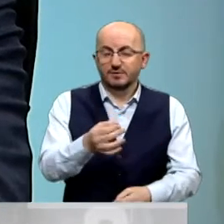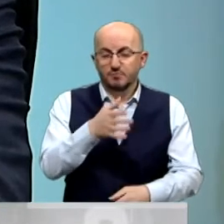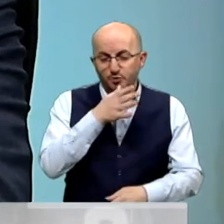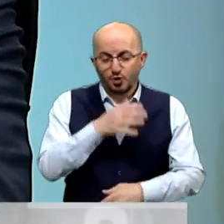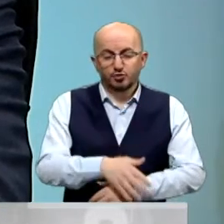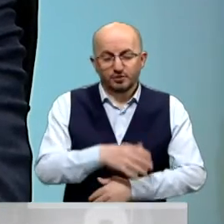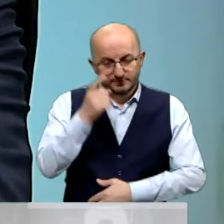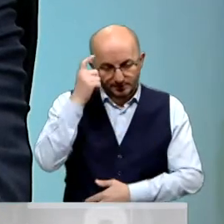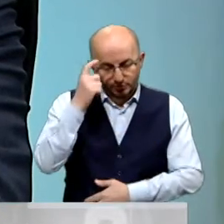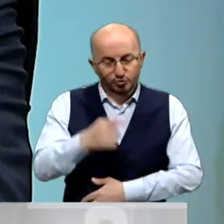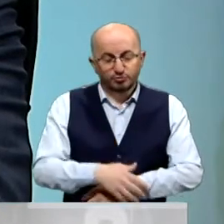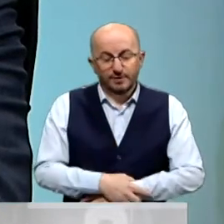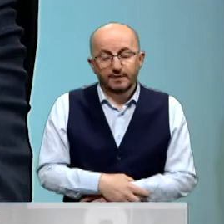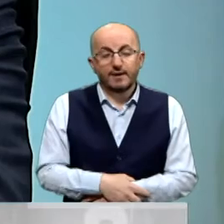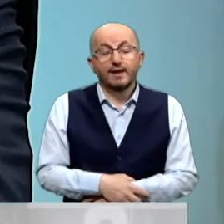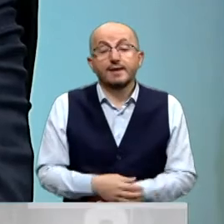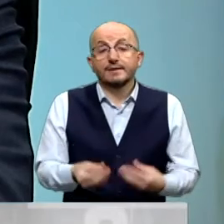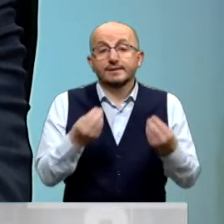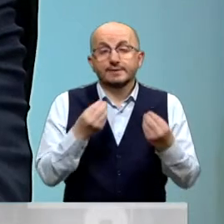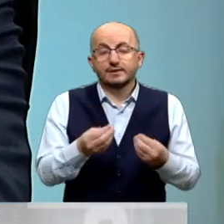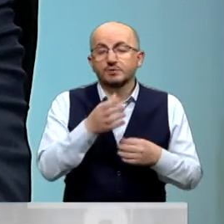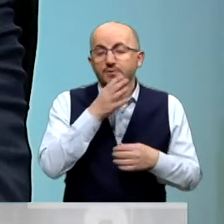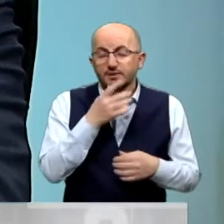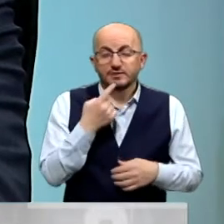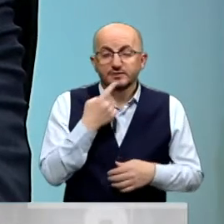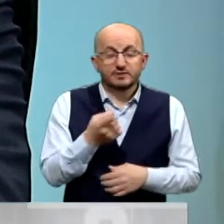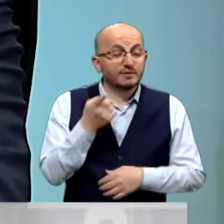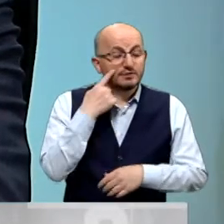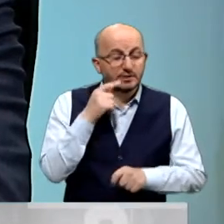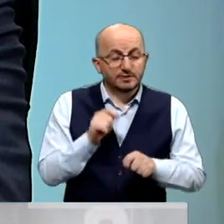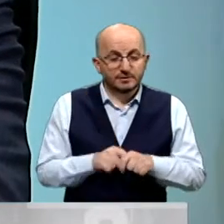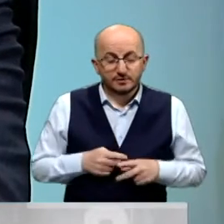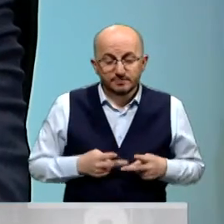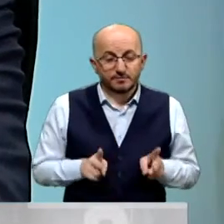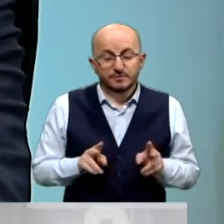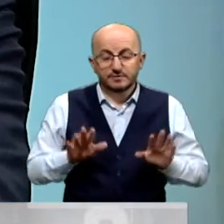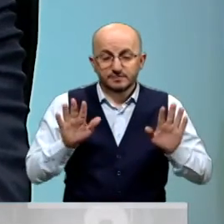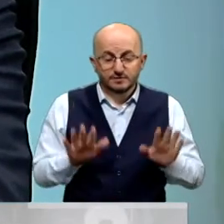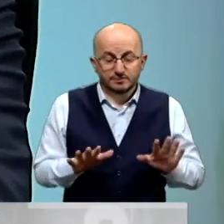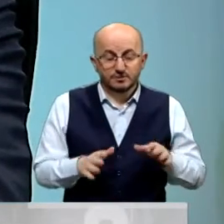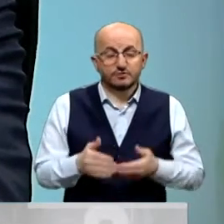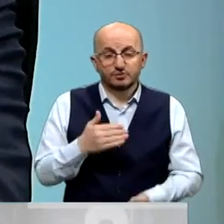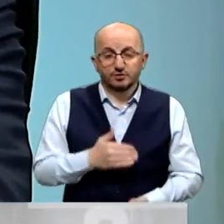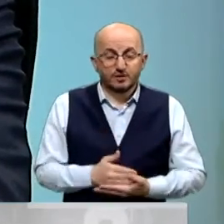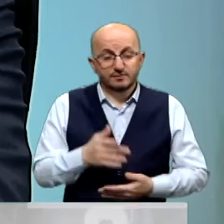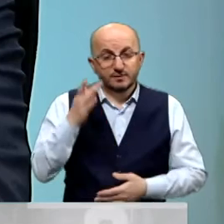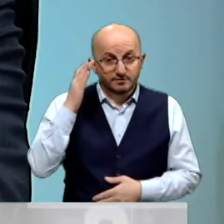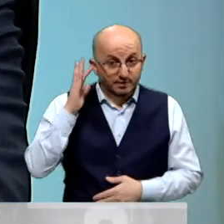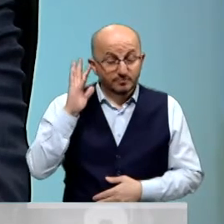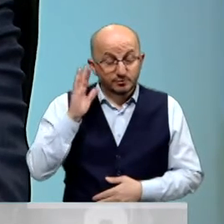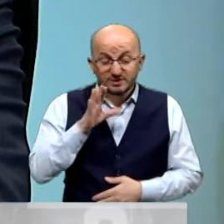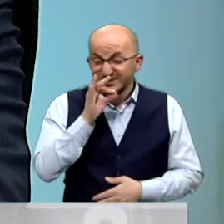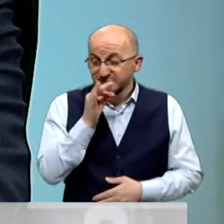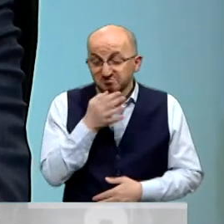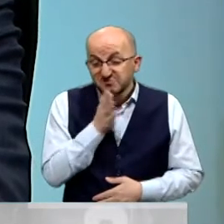biliyorsak tanıyorsa iyi biliriz diye şahitlik yapabiliriz ancak cenazeyi tanımıyorsa kim